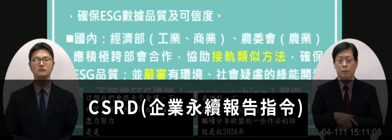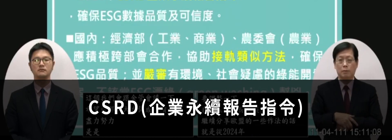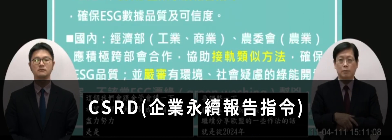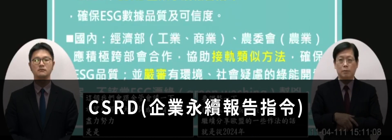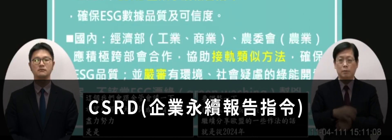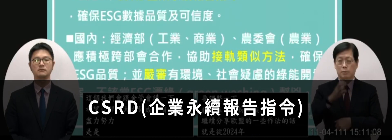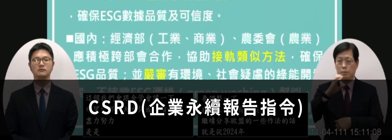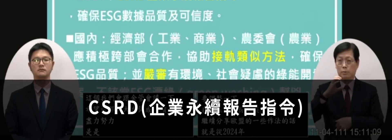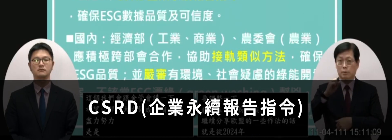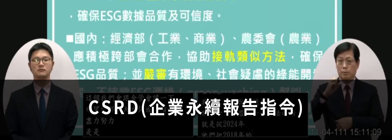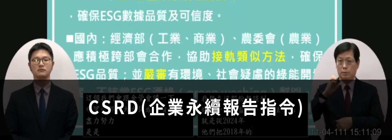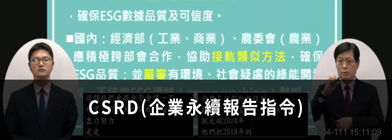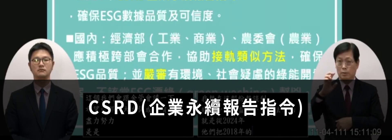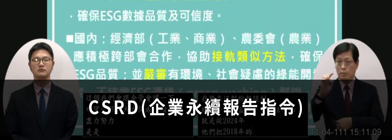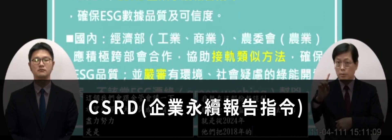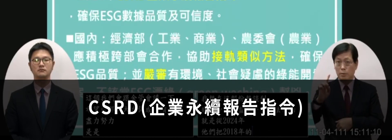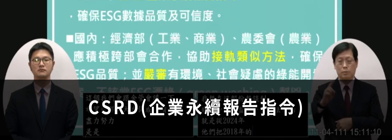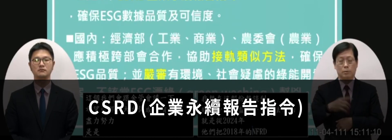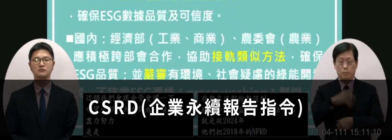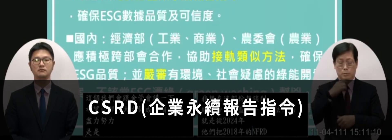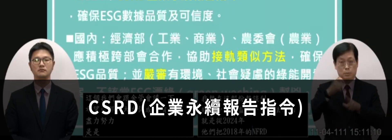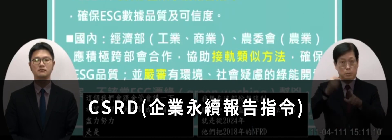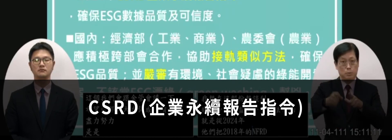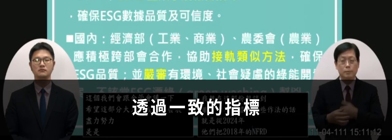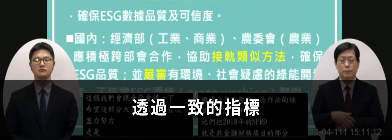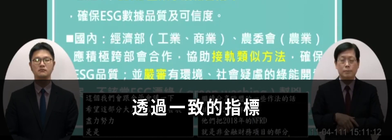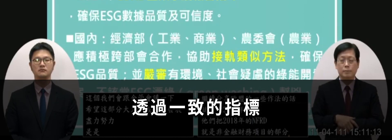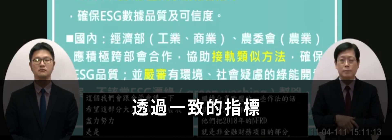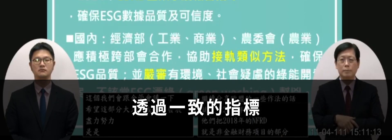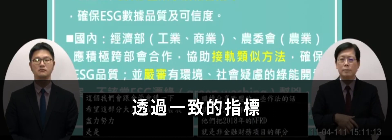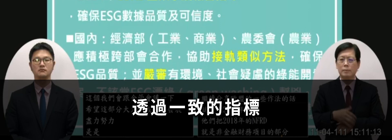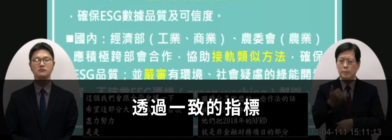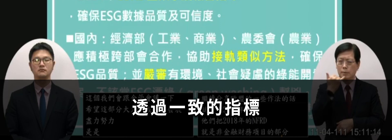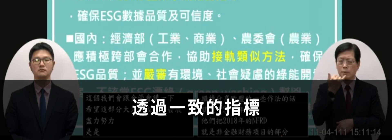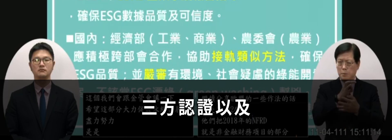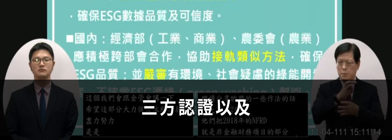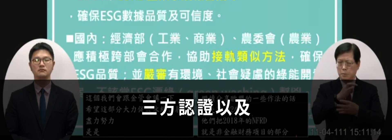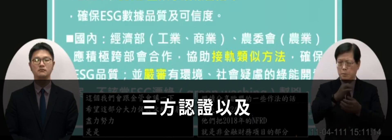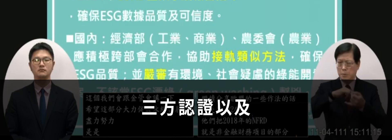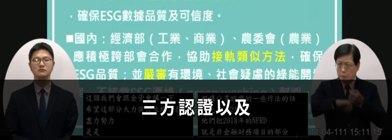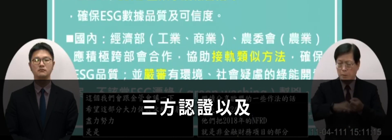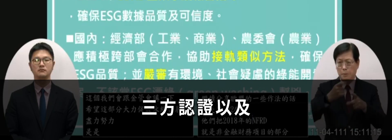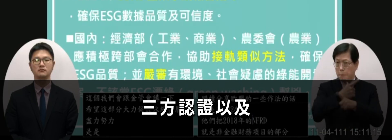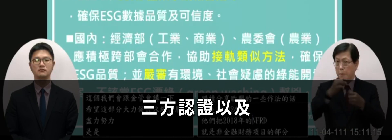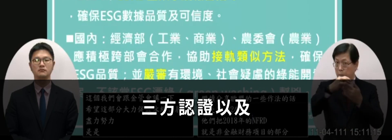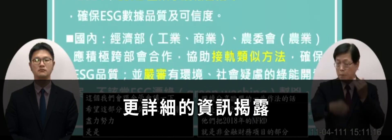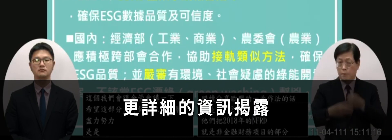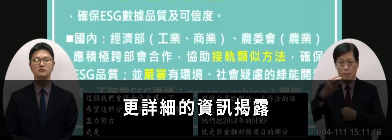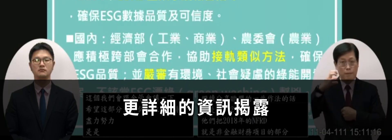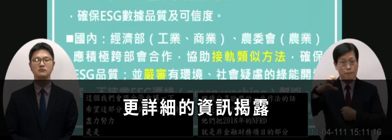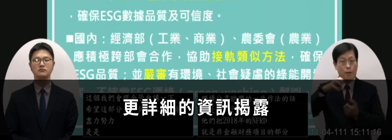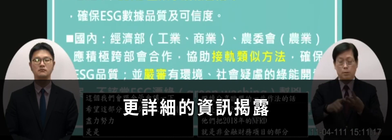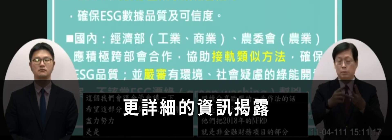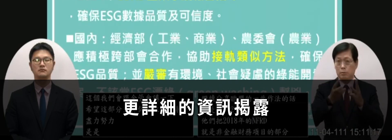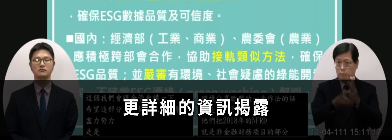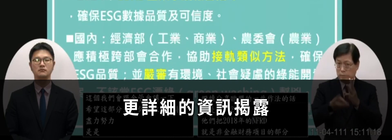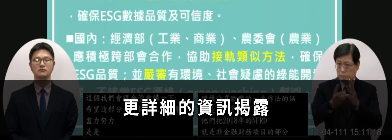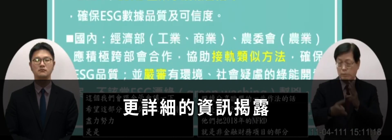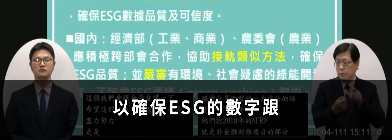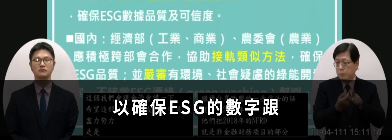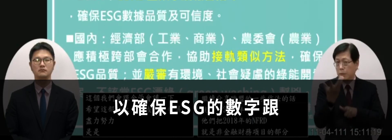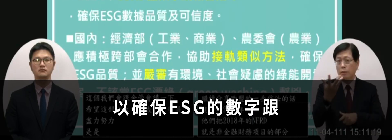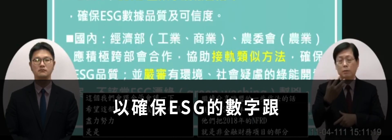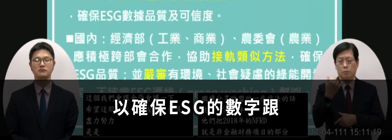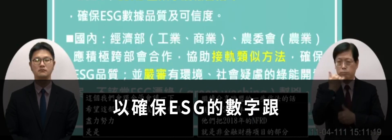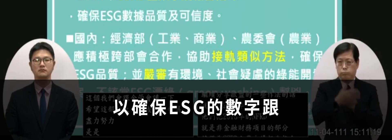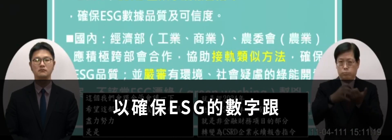为 CSRD， 就是企业永续报告指令，透过一致的指标、三方认证以及更详细的资讯揭露，